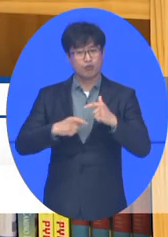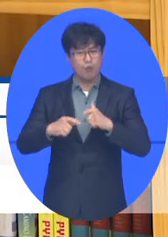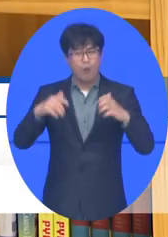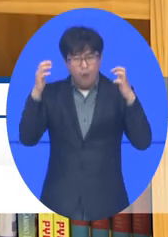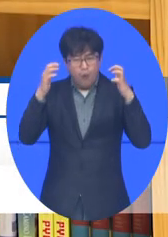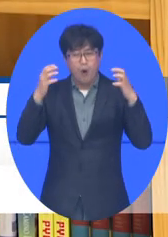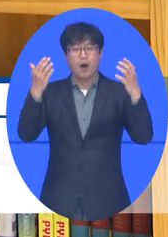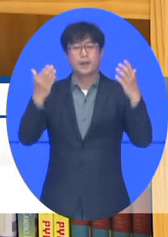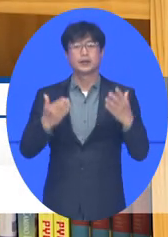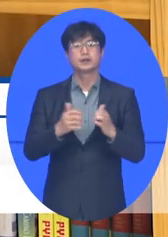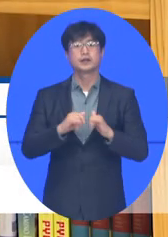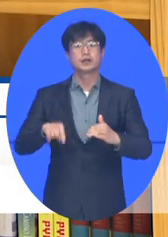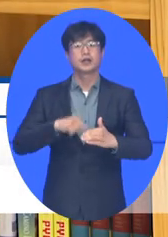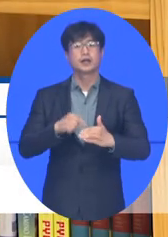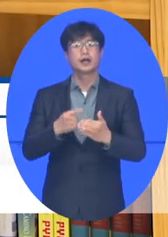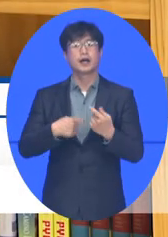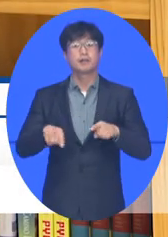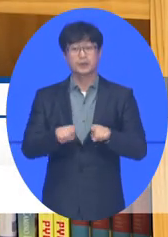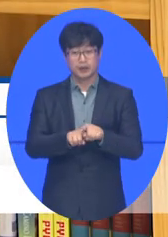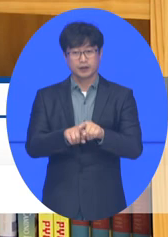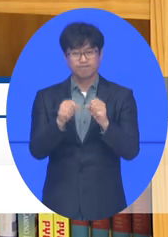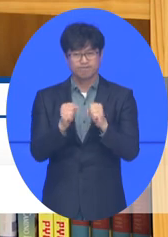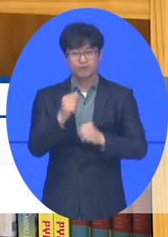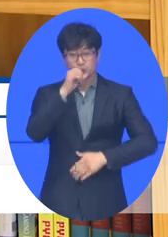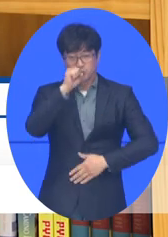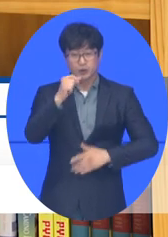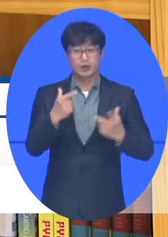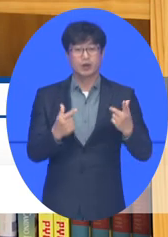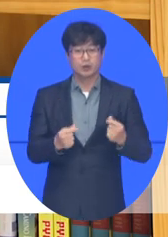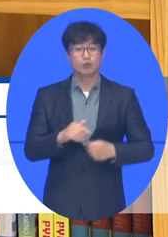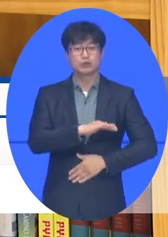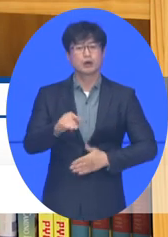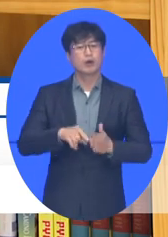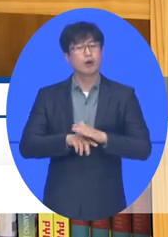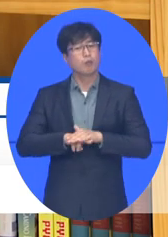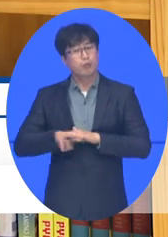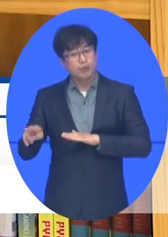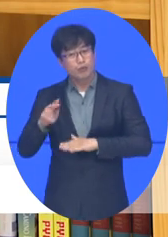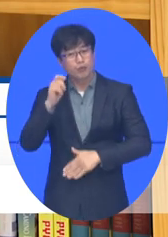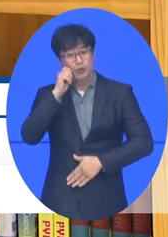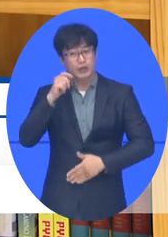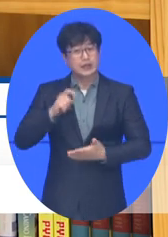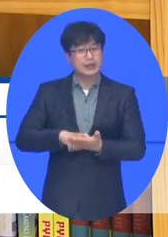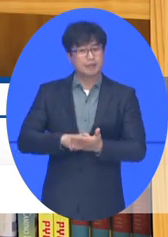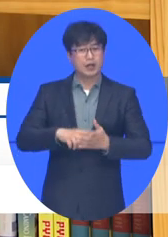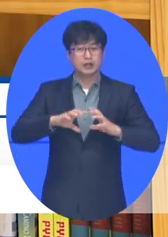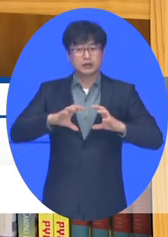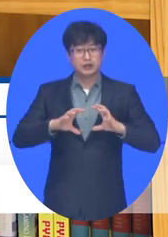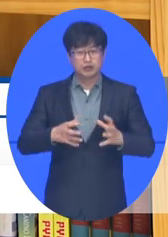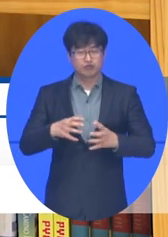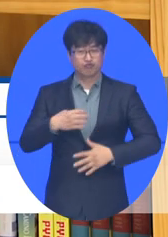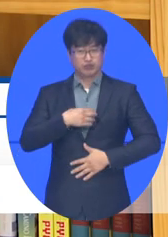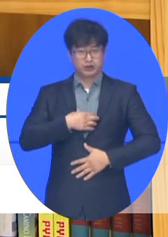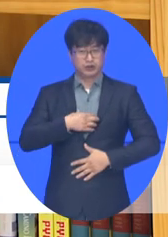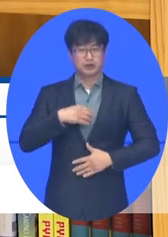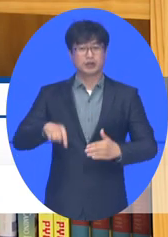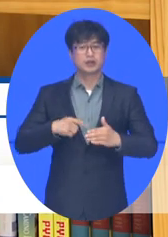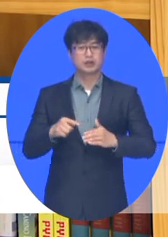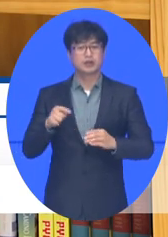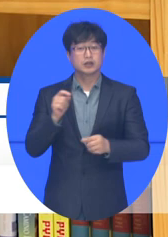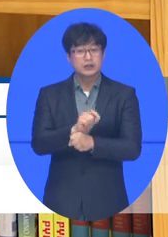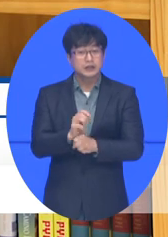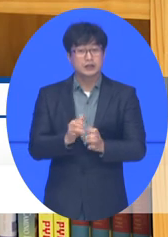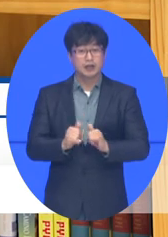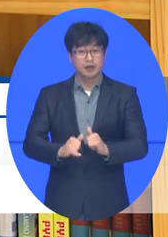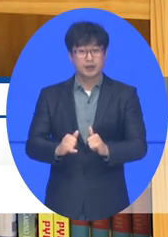더 고통받는 사람들 속에 함께 했으면 좋겠고, 우리가 피할 수 없는 다급한 지구의 위기 속에서 작가의